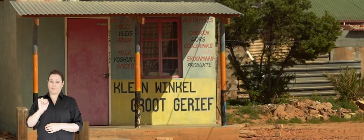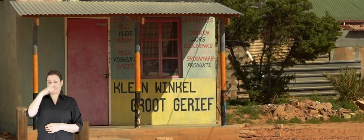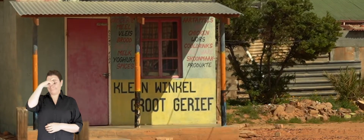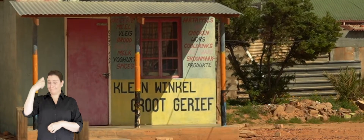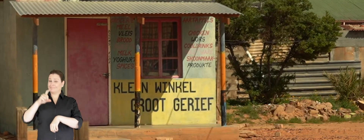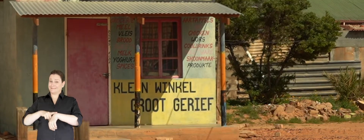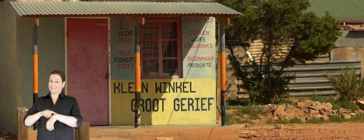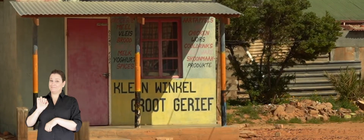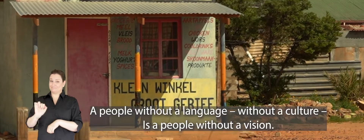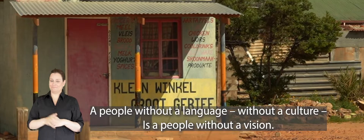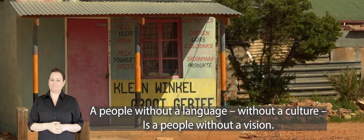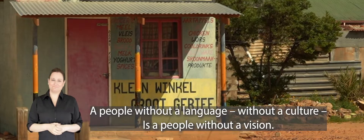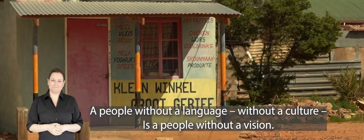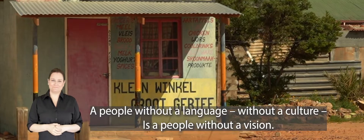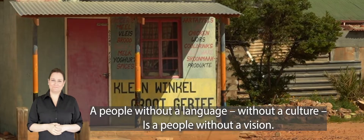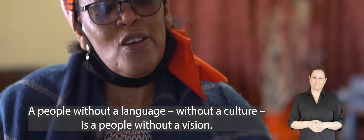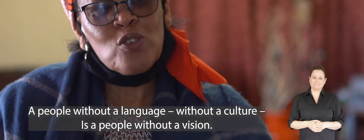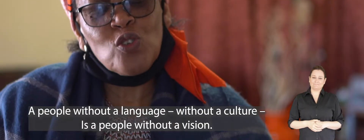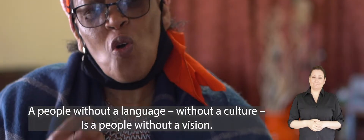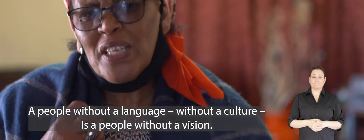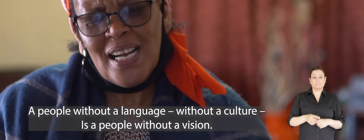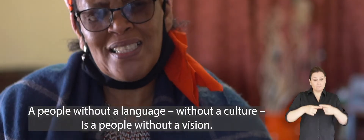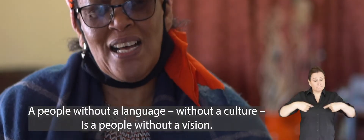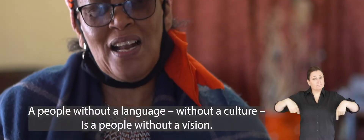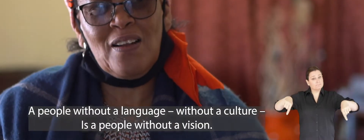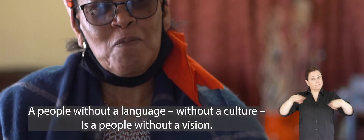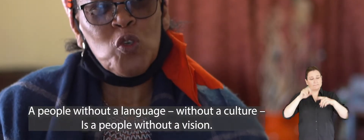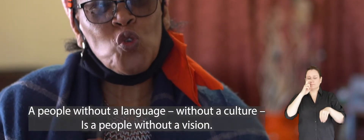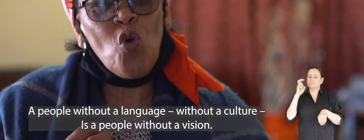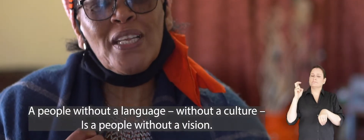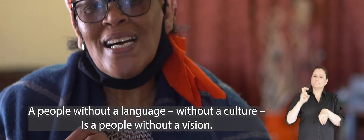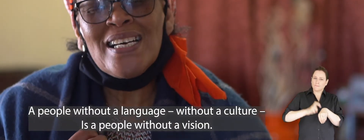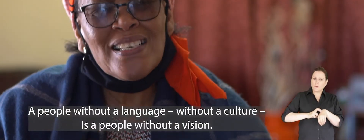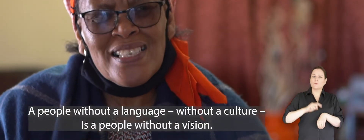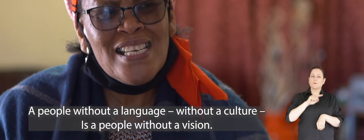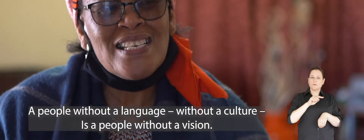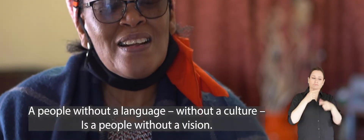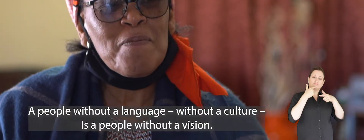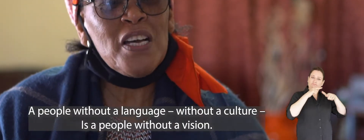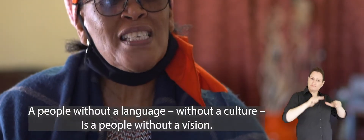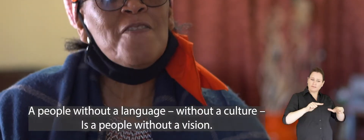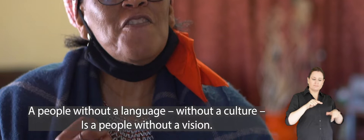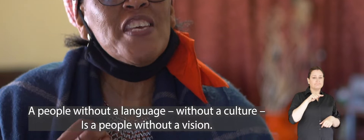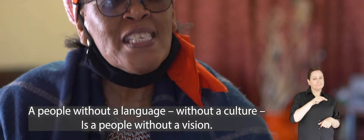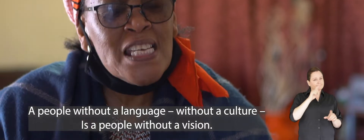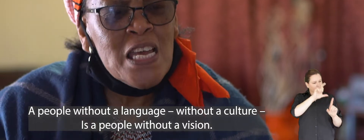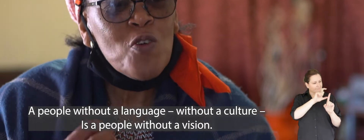somerskind. Een nasie sonder een taal, sonder een kultuur, is